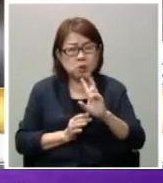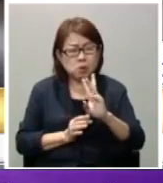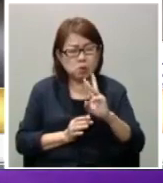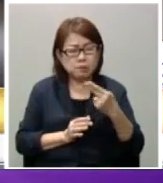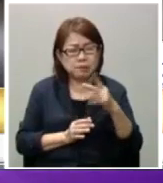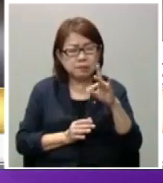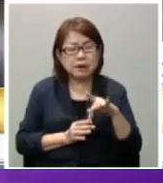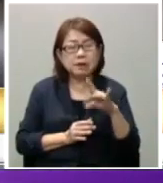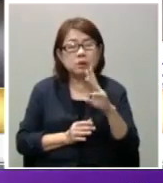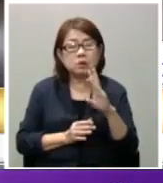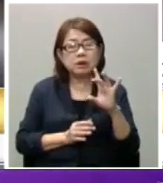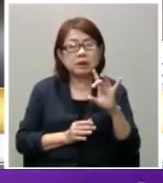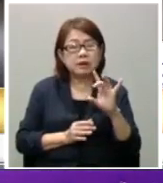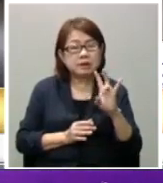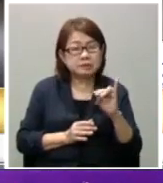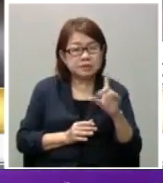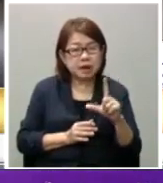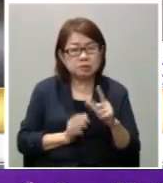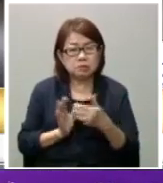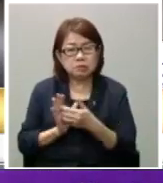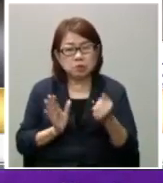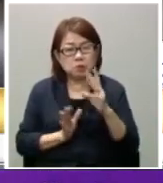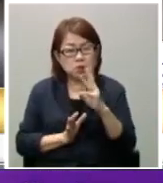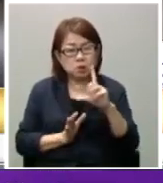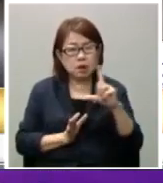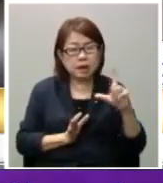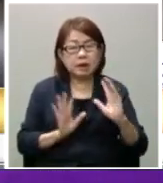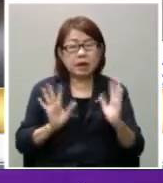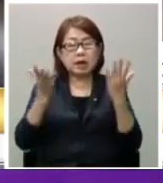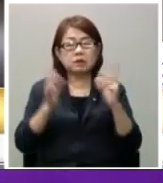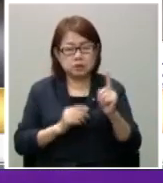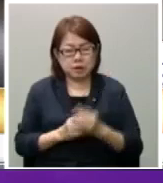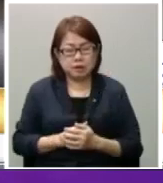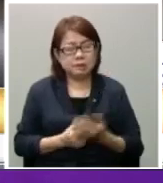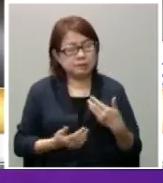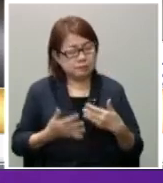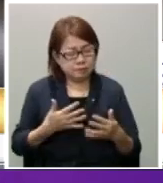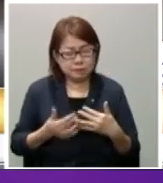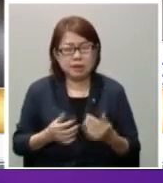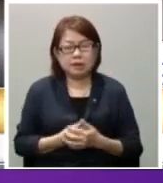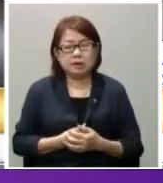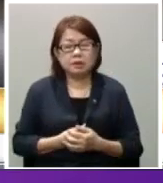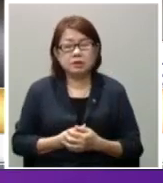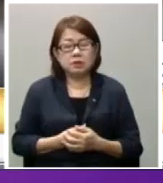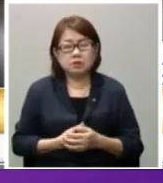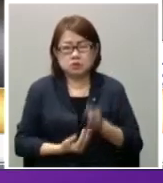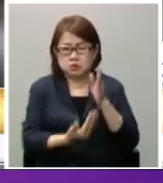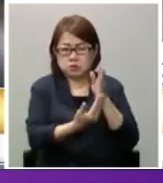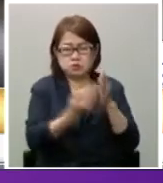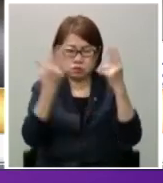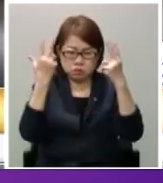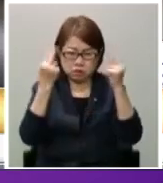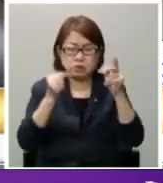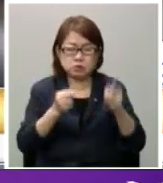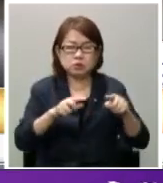อันนี้นี่เห็นชัดๆว่าหายไป600กว่าล้านท่านท่านครับไม่เป็นไรครับเอาเป็นพระท่านนายกคงจะต้องตอบผมให้ได้ว่าเงินเห